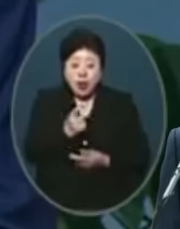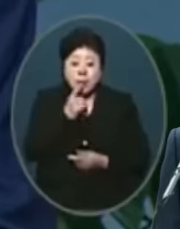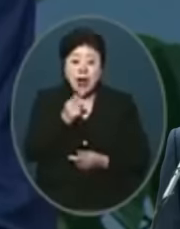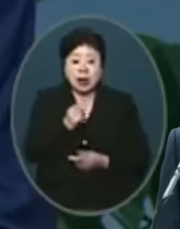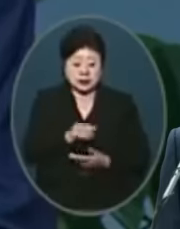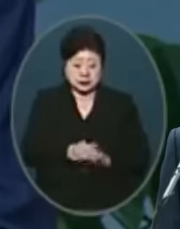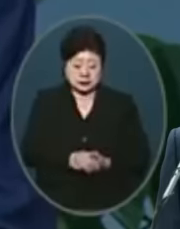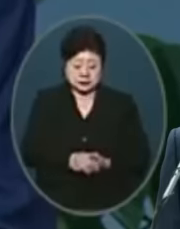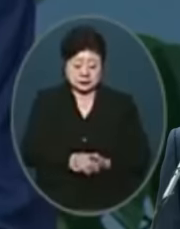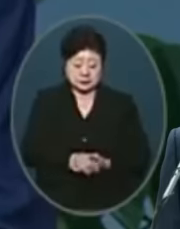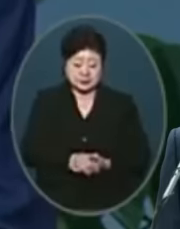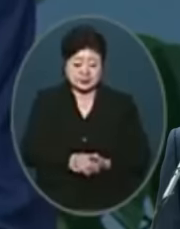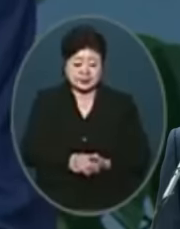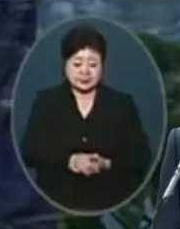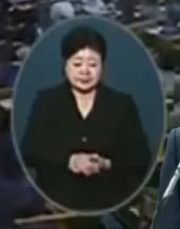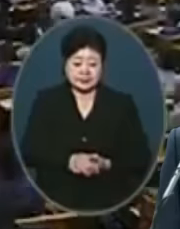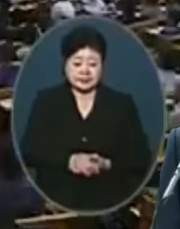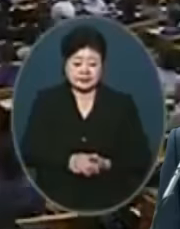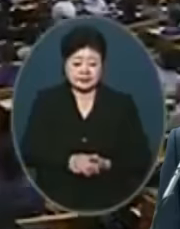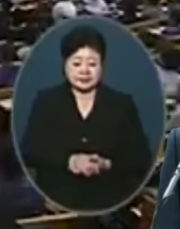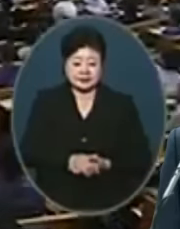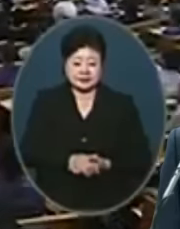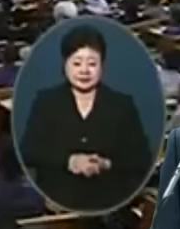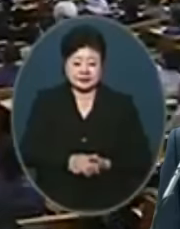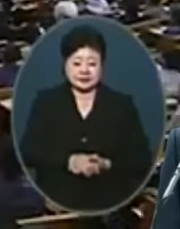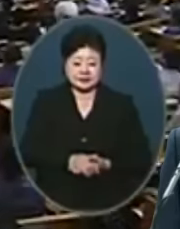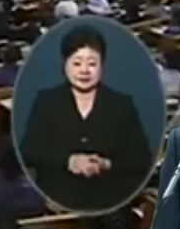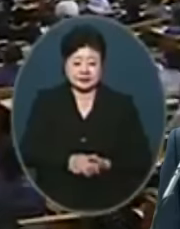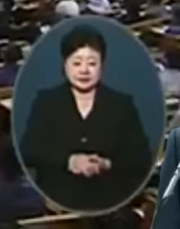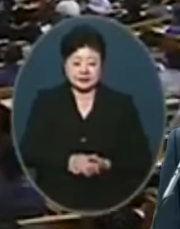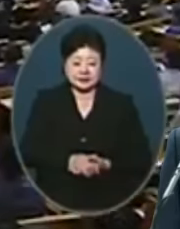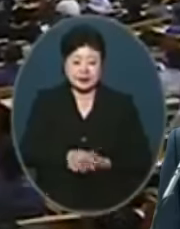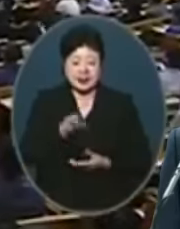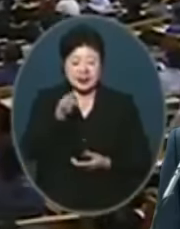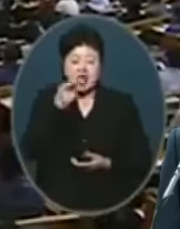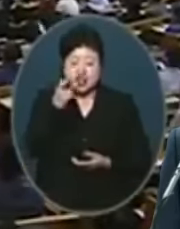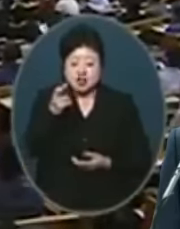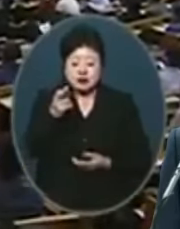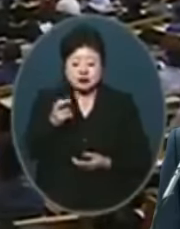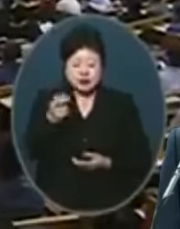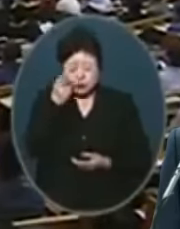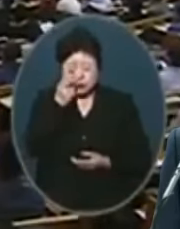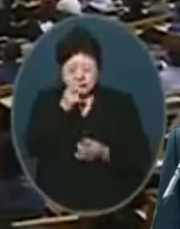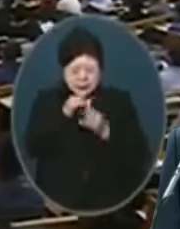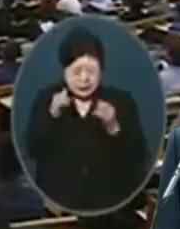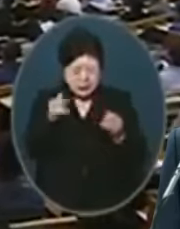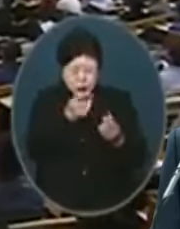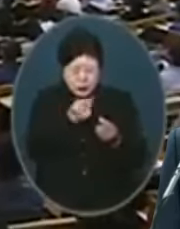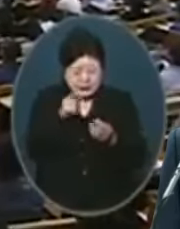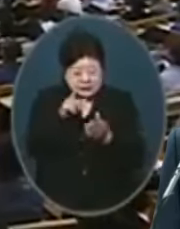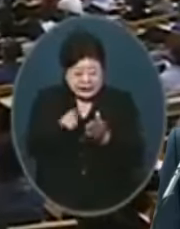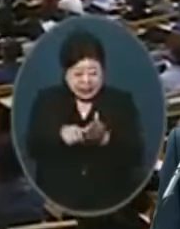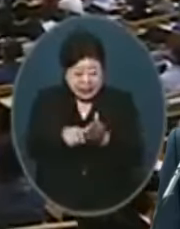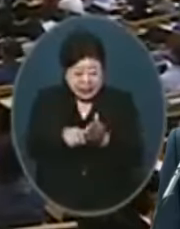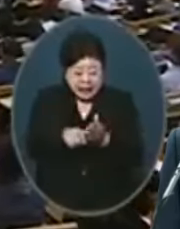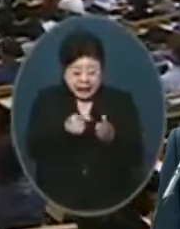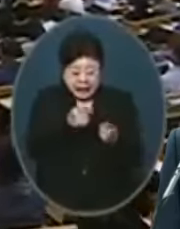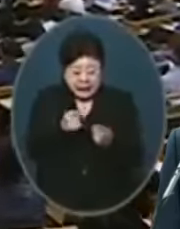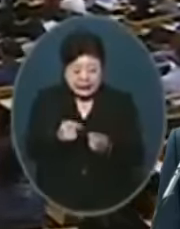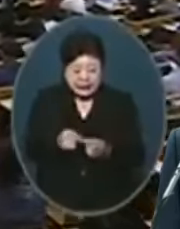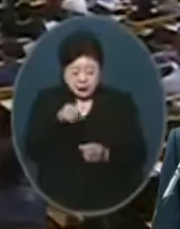하고 오라고 보냈습니다. 열두 정탐꾼은 똑같은 시간과